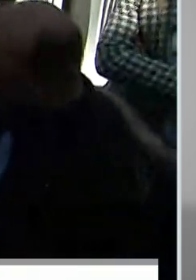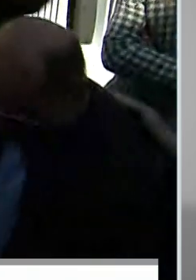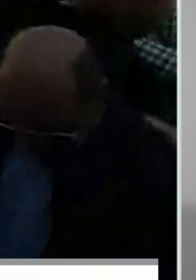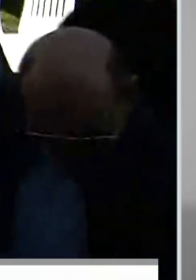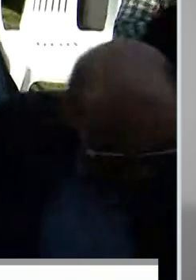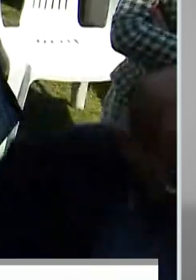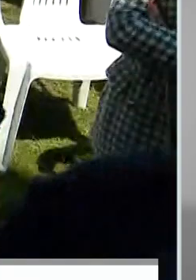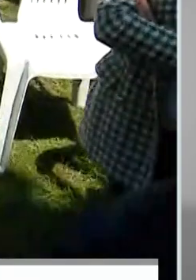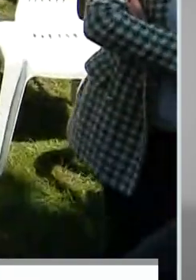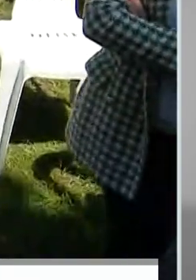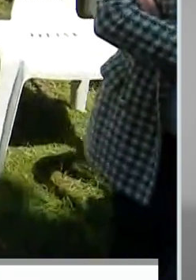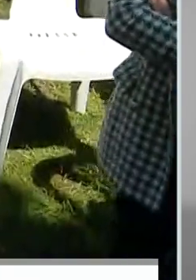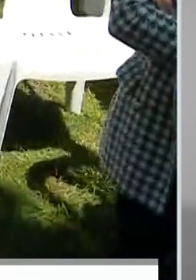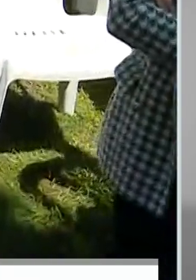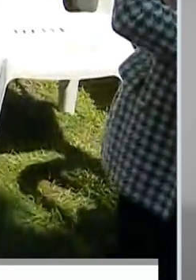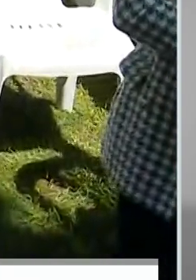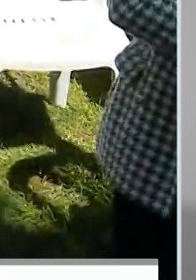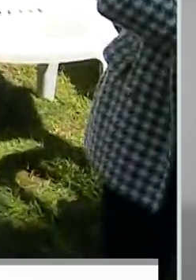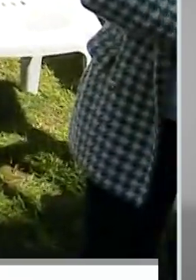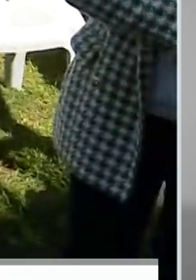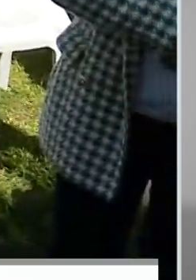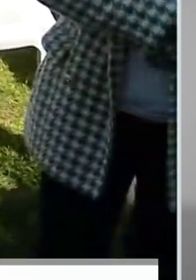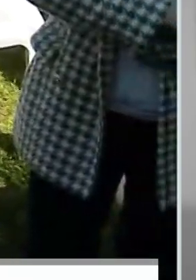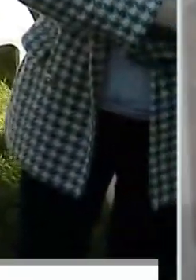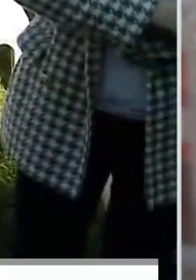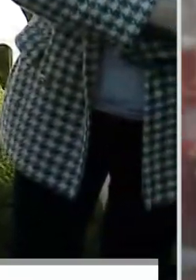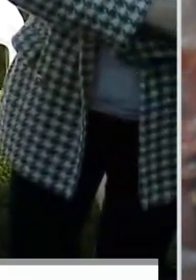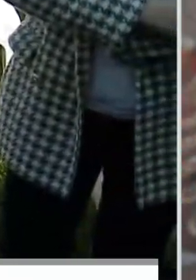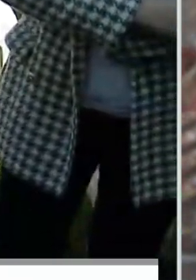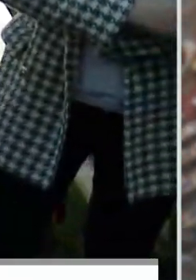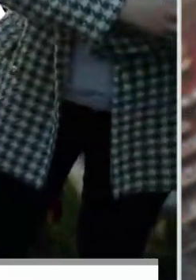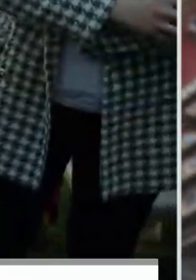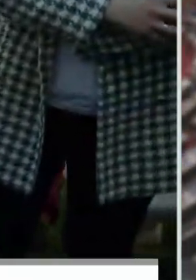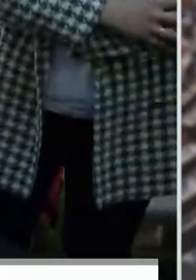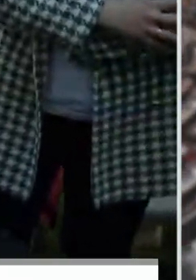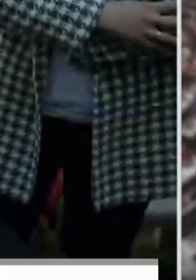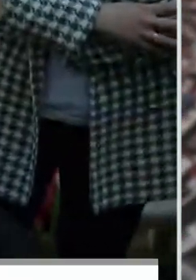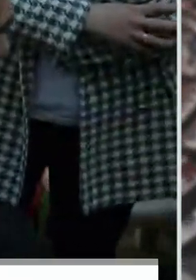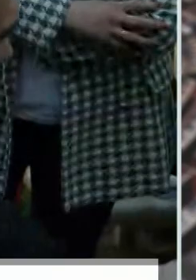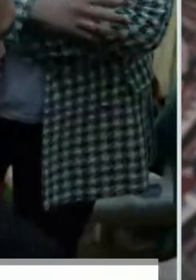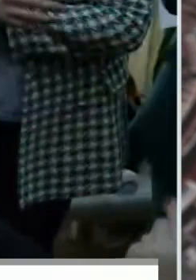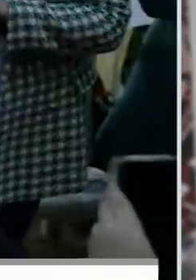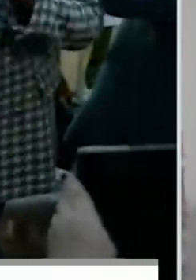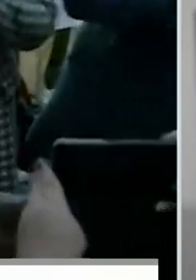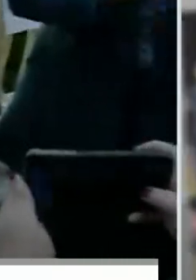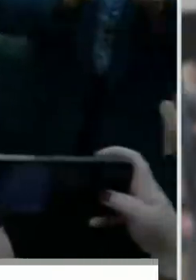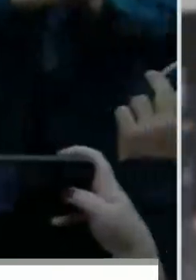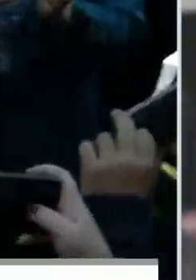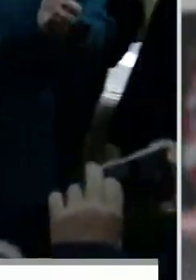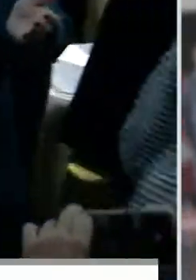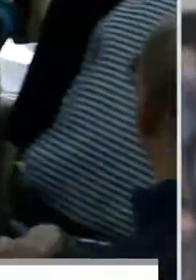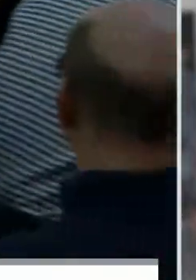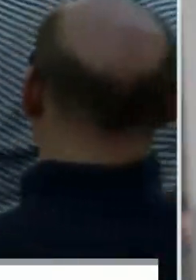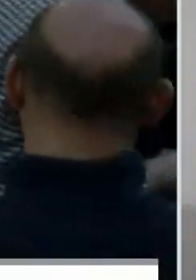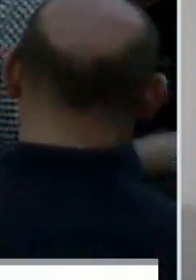Τσίπρα πως διαστρεβλώνουν σκόπιμα τις θέσεις του. Τόνισε πως δεν θέλουν να συγκυβερνήσουν, αλλά αυτό που θέλουν είναι να αναπλήξουν